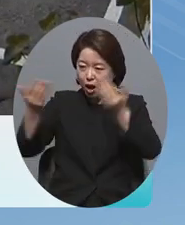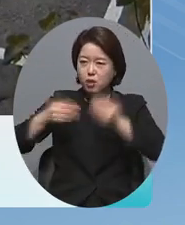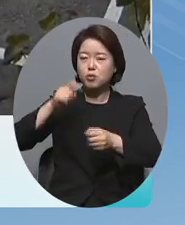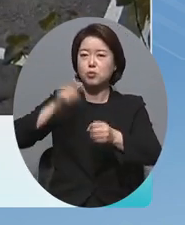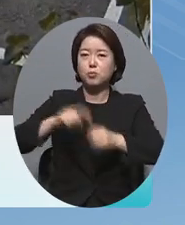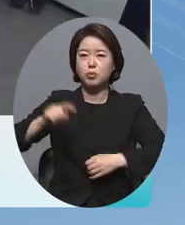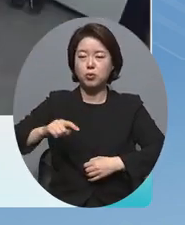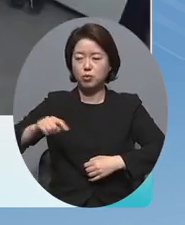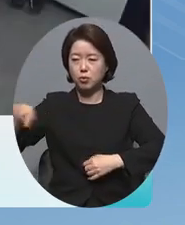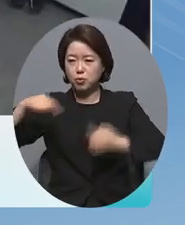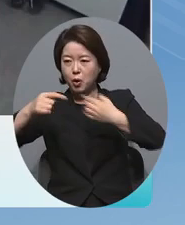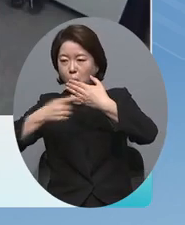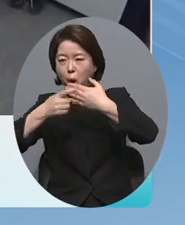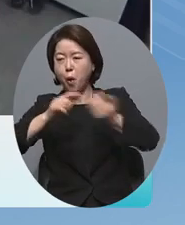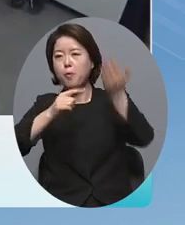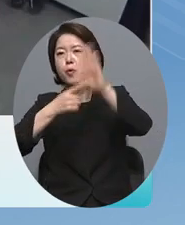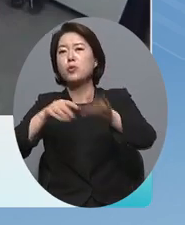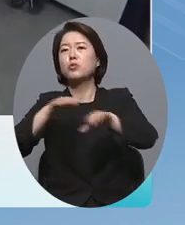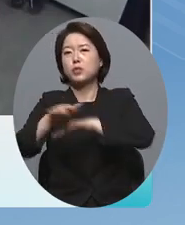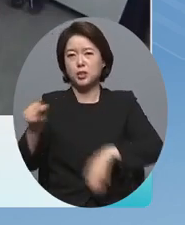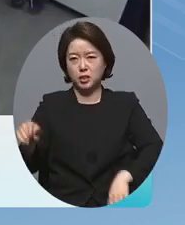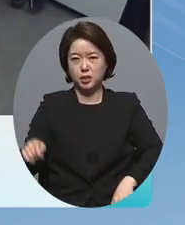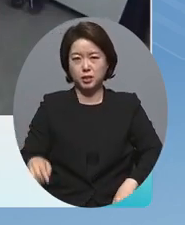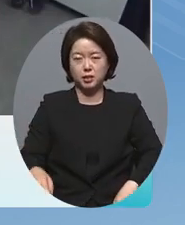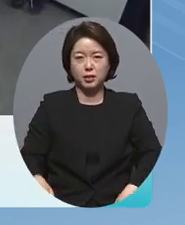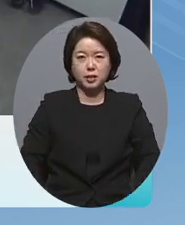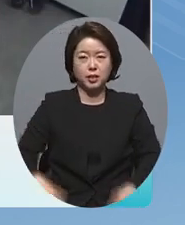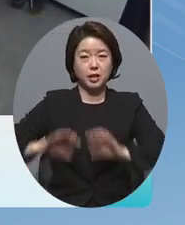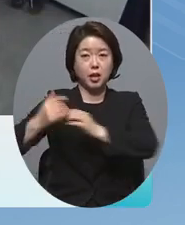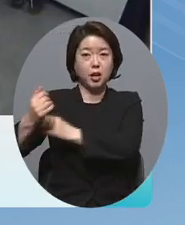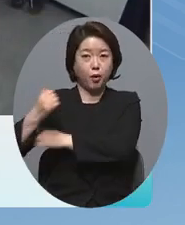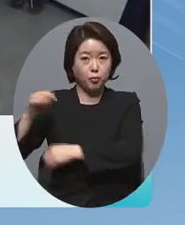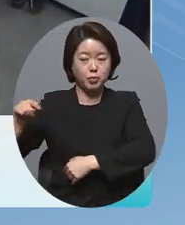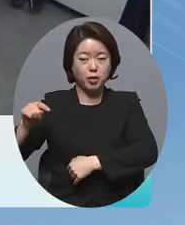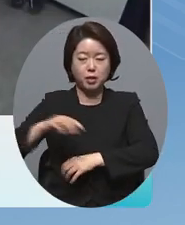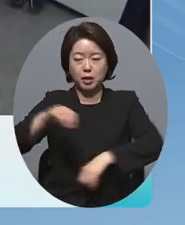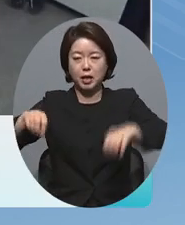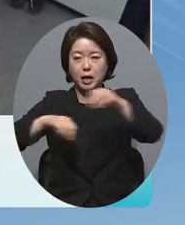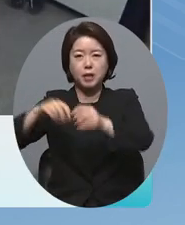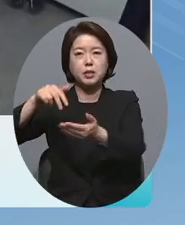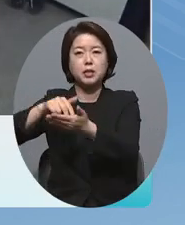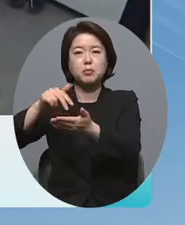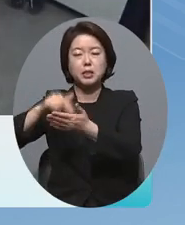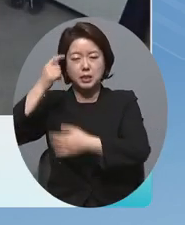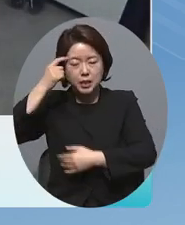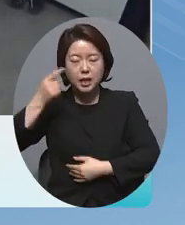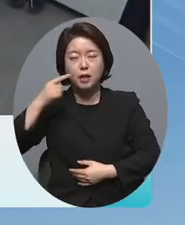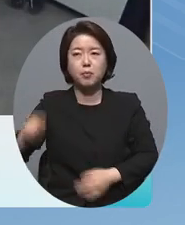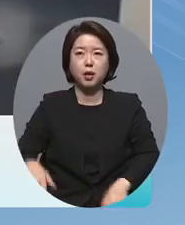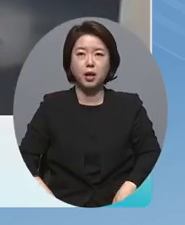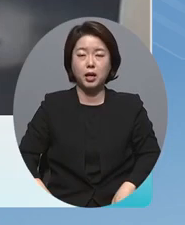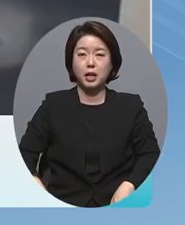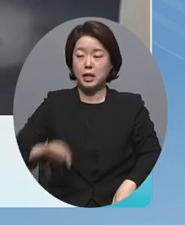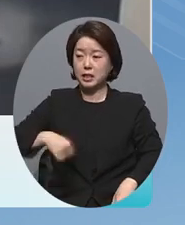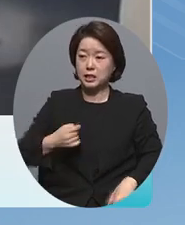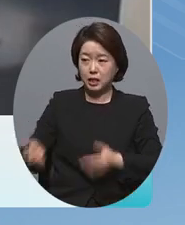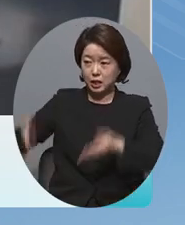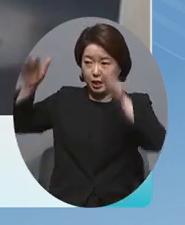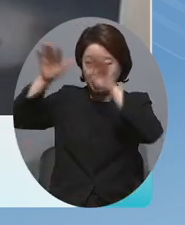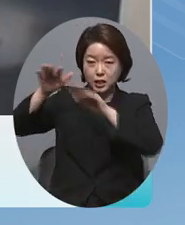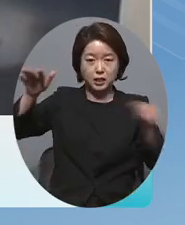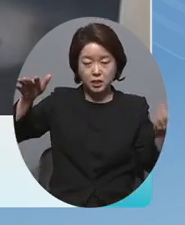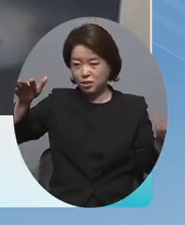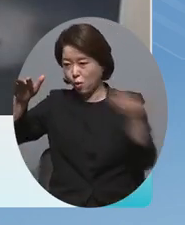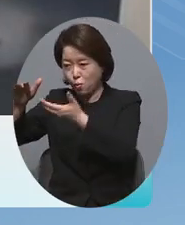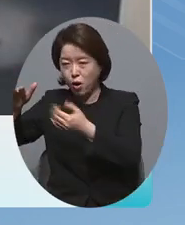비판을 받을 만한 소지가 많이 있어요. 알겠습니다. 그래서 국민의힘도 역지사지 한번 해보면은 본인들 당사를 이런 이유로 돌아가지고